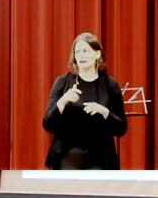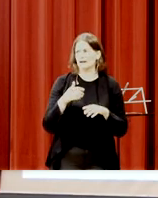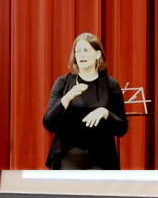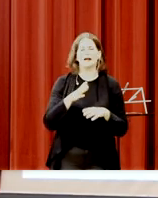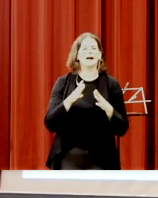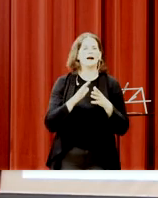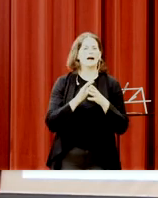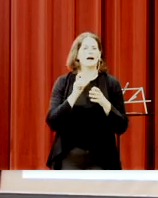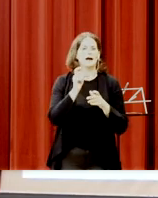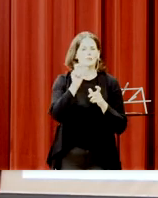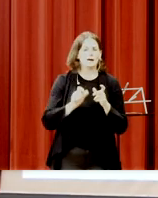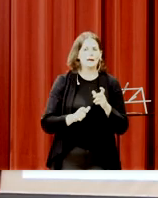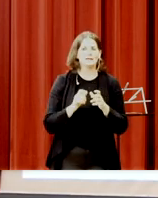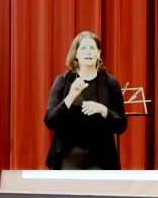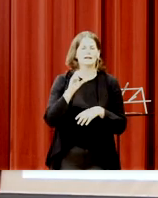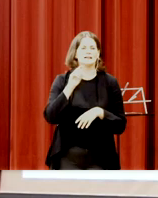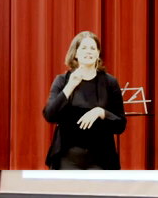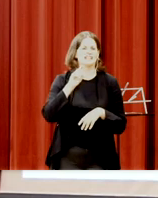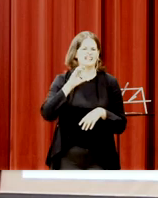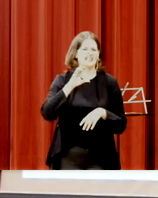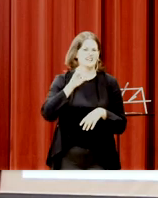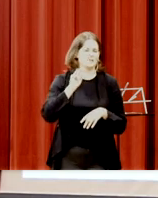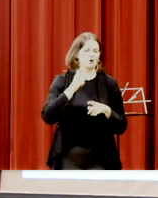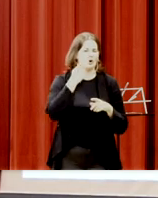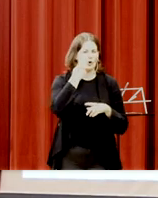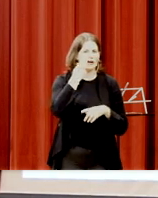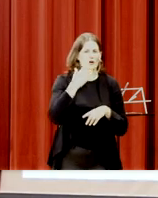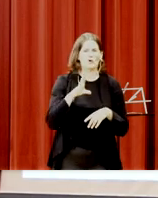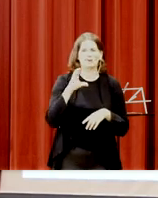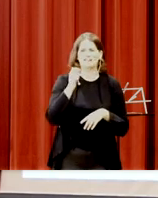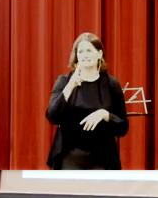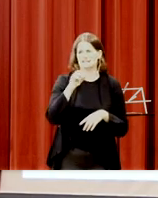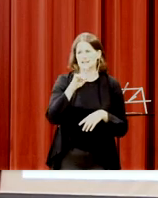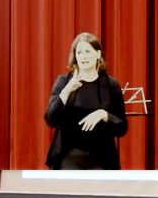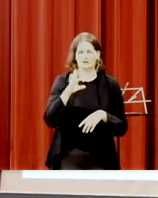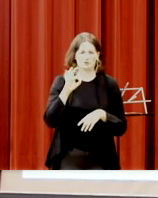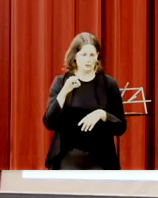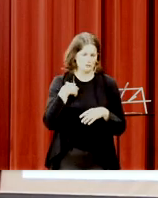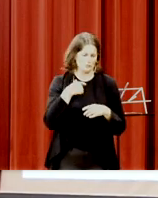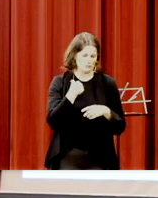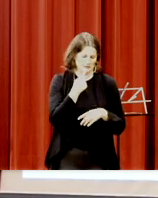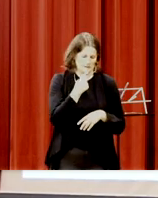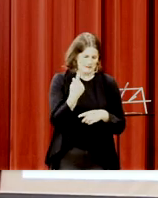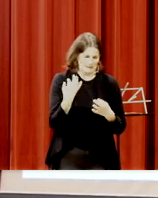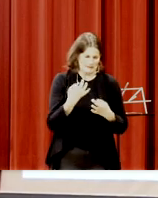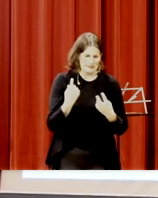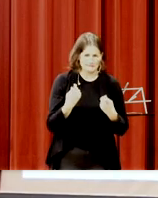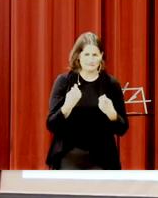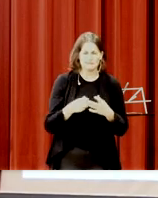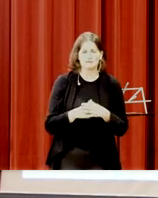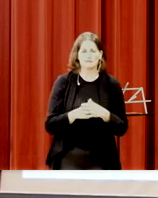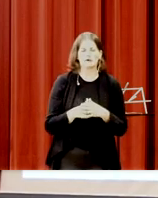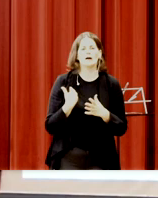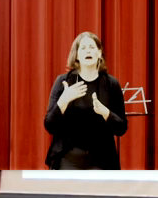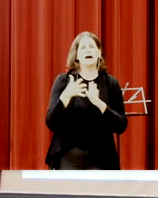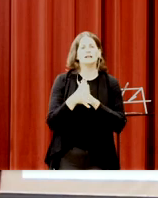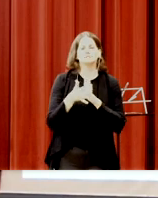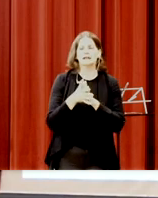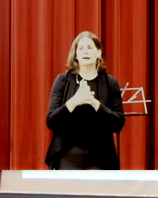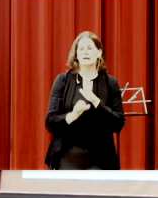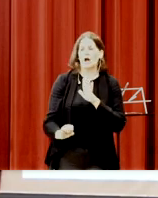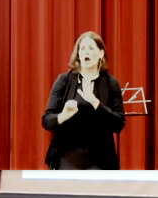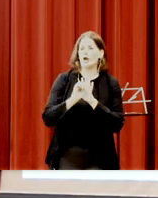quan explicava el logo de la universitat que podem veure aquí davant, crec que és una bona síntesi d'aquesta visió mundial des